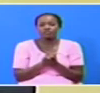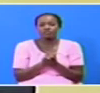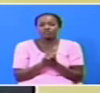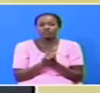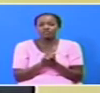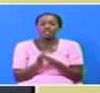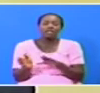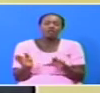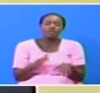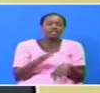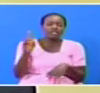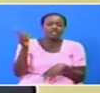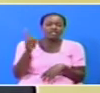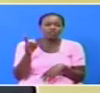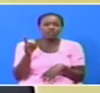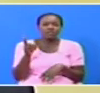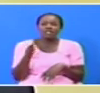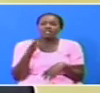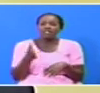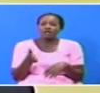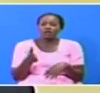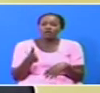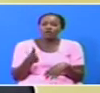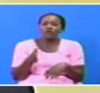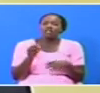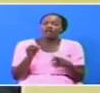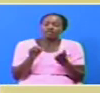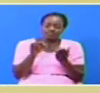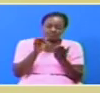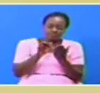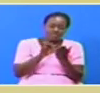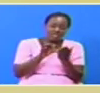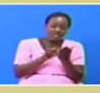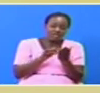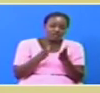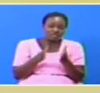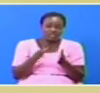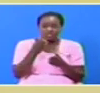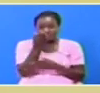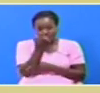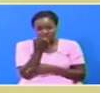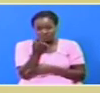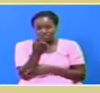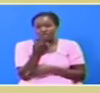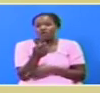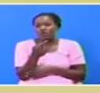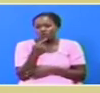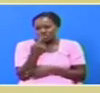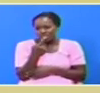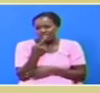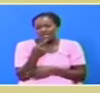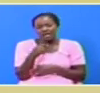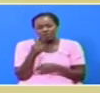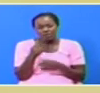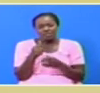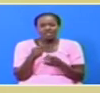Tukirejea hapa jijini Nairobi, Bernard Moshere huyu akiwa ni mhasibu alifukua uozo katika wizara ya afya